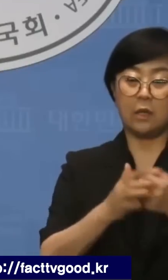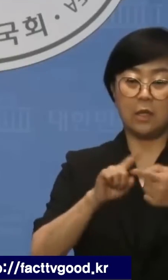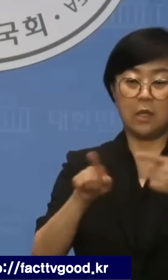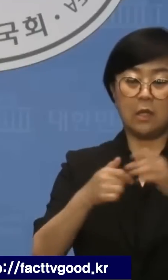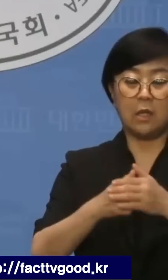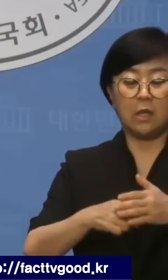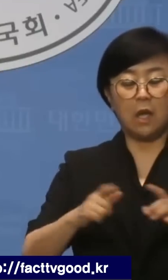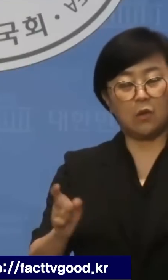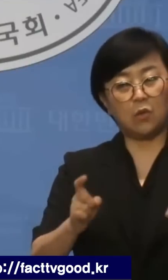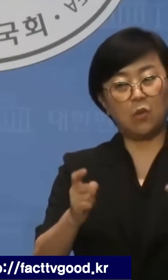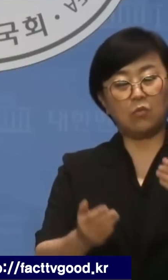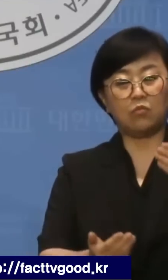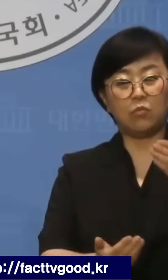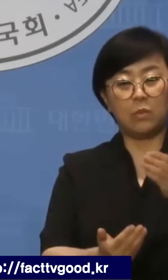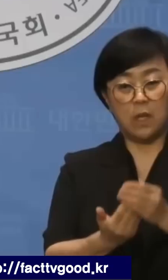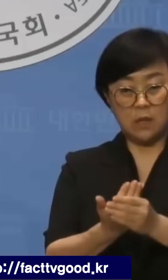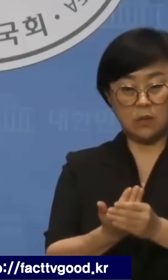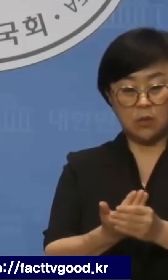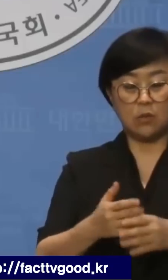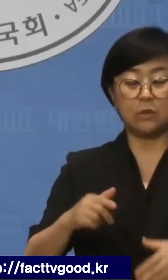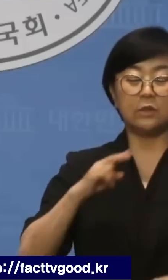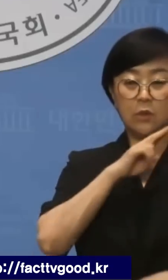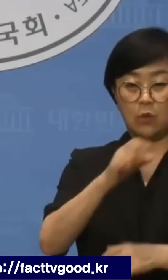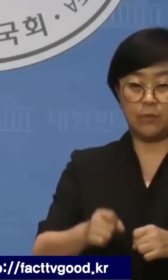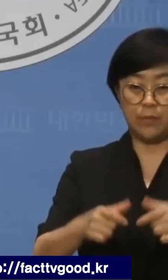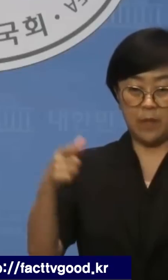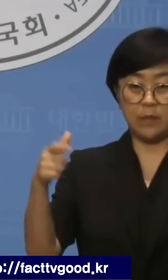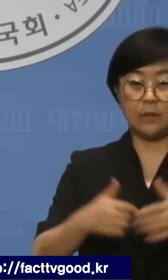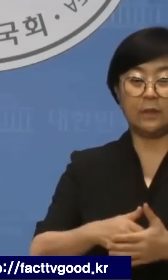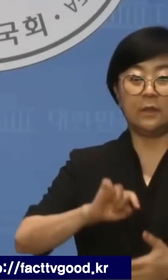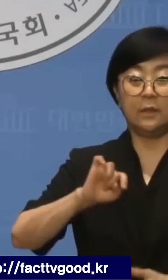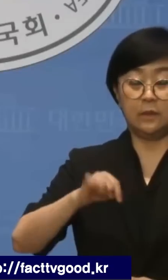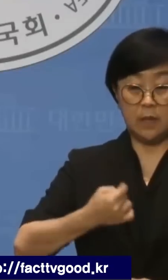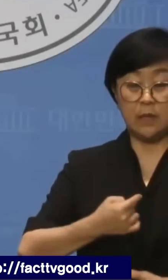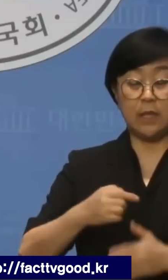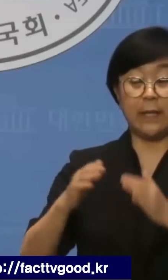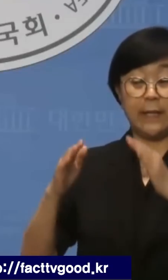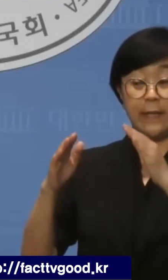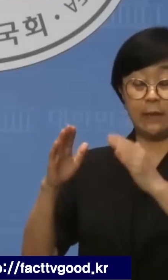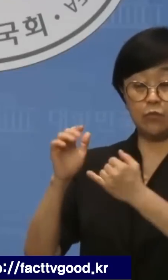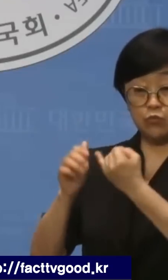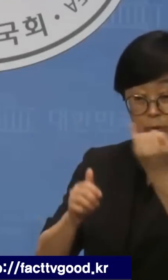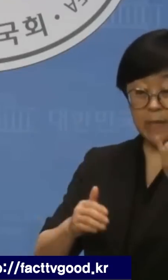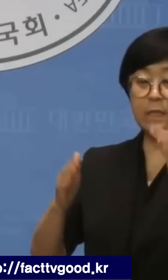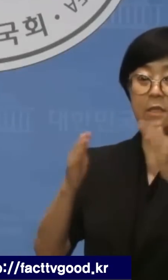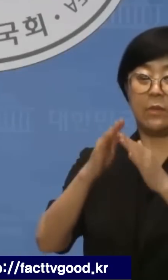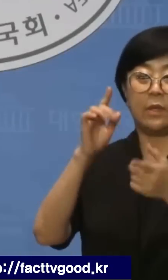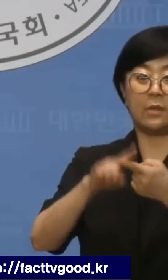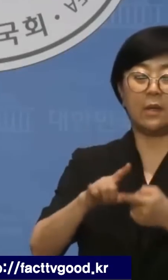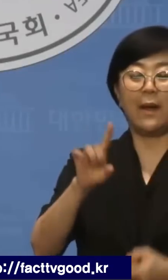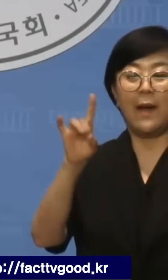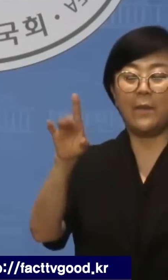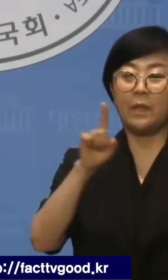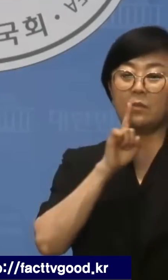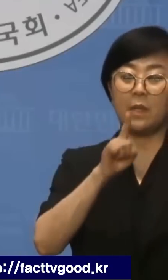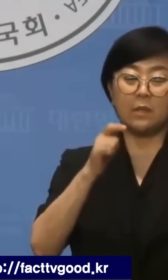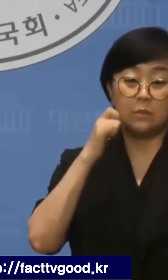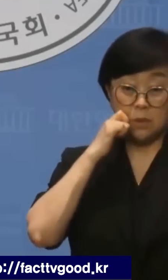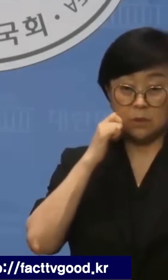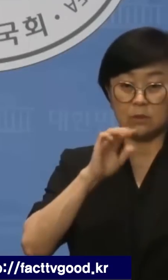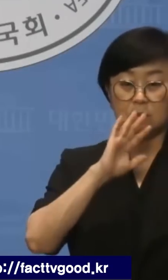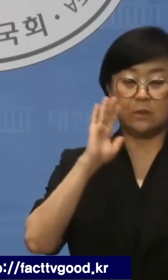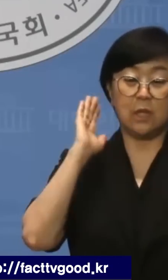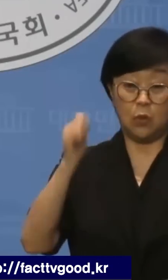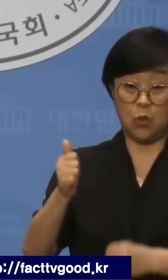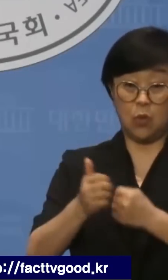의혹을 계속 증폭시키고 있습니다. 자신의 처가 특혜 의혹에 대해서 단 한마디도 못하는